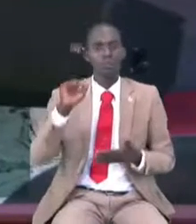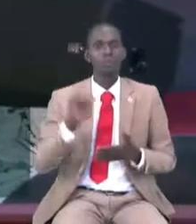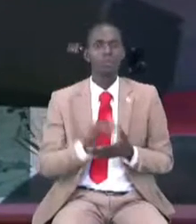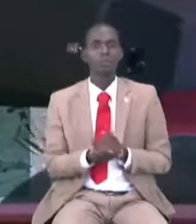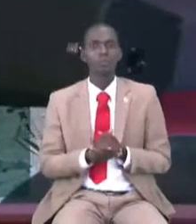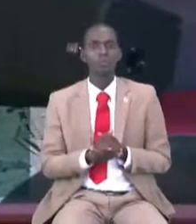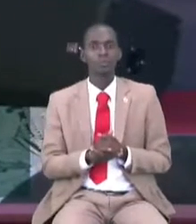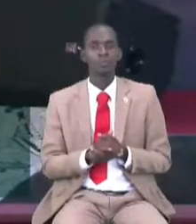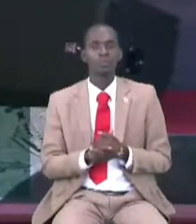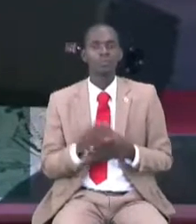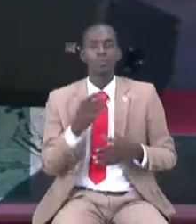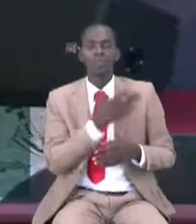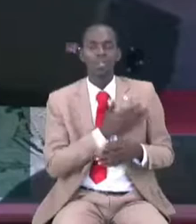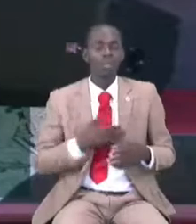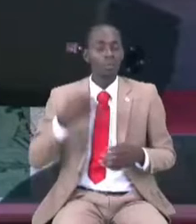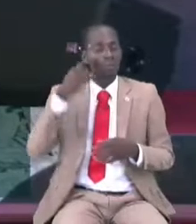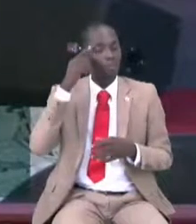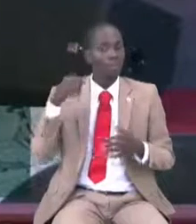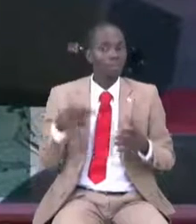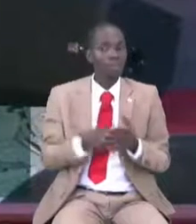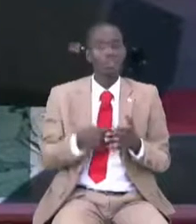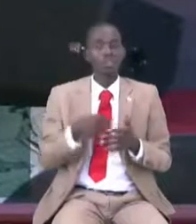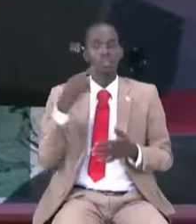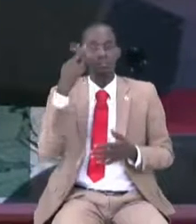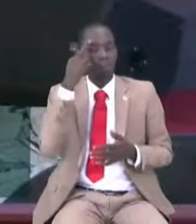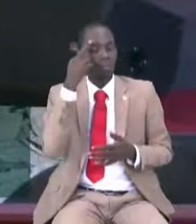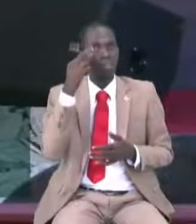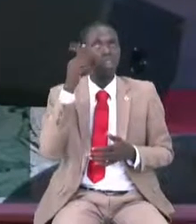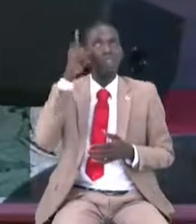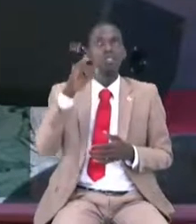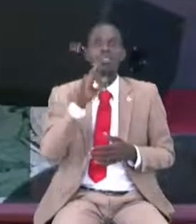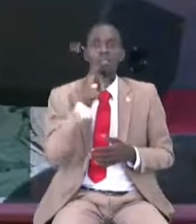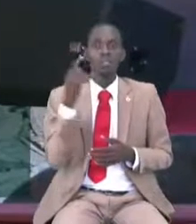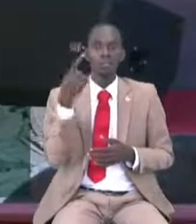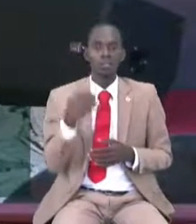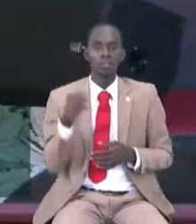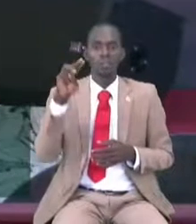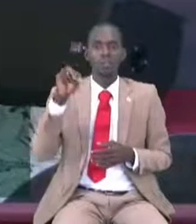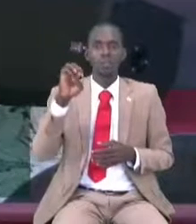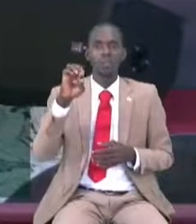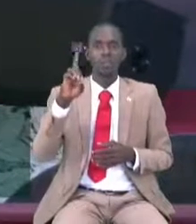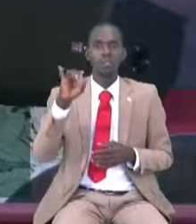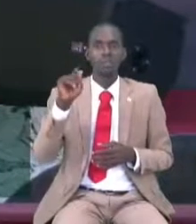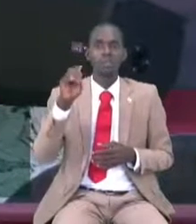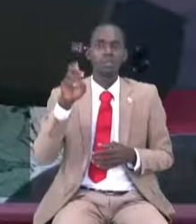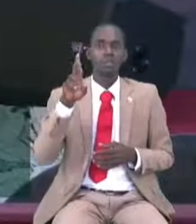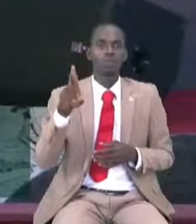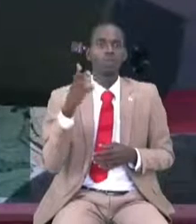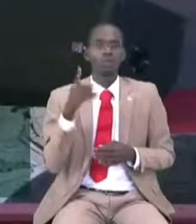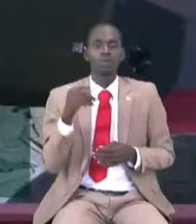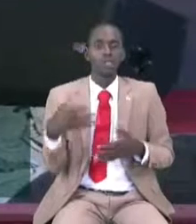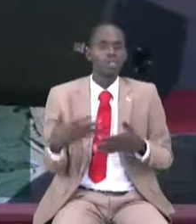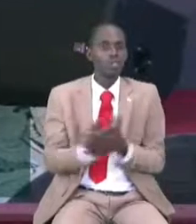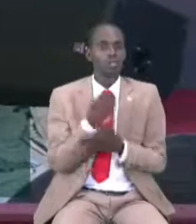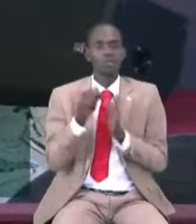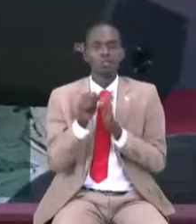médiateur d'une nouvelle alliance, le médiateur d'un nouveau contrat, d'une